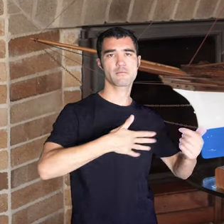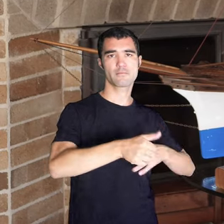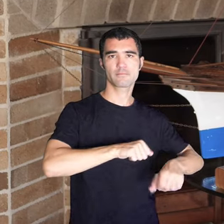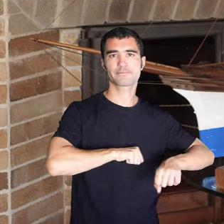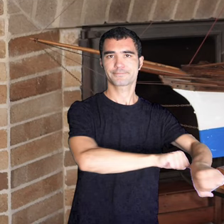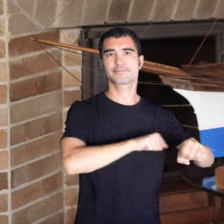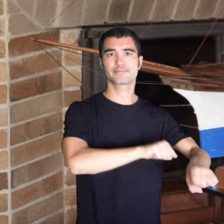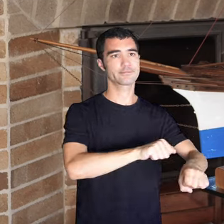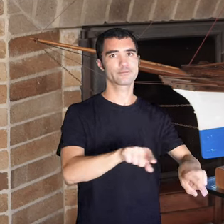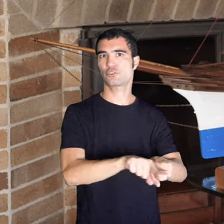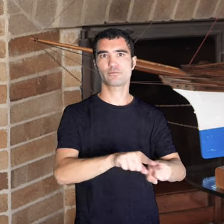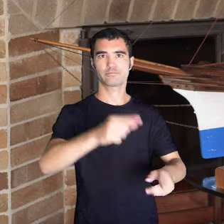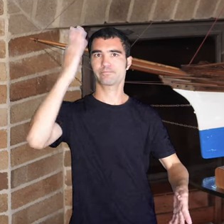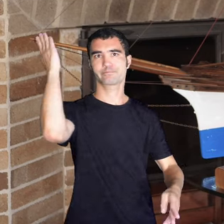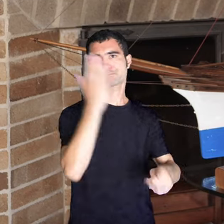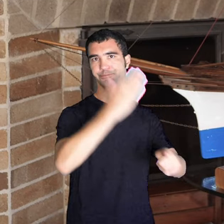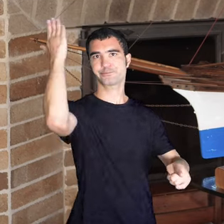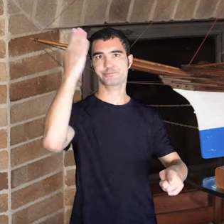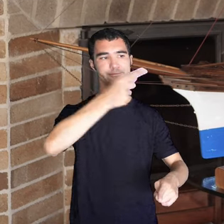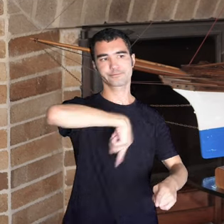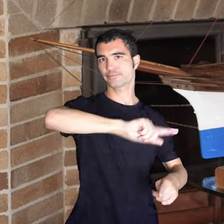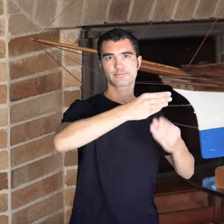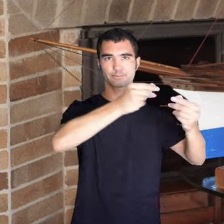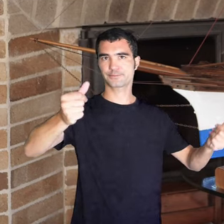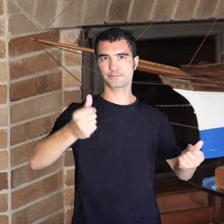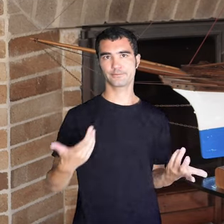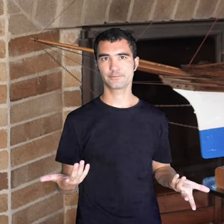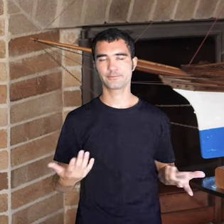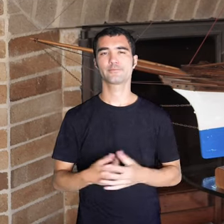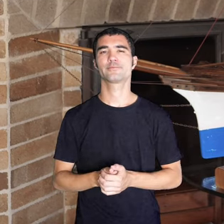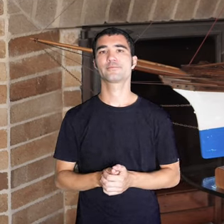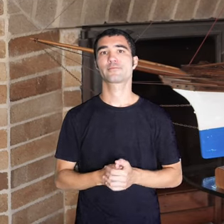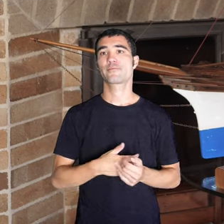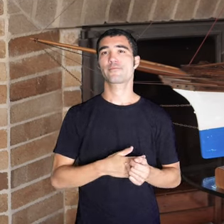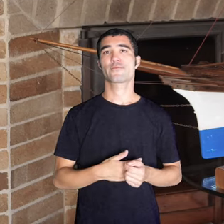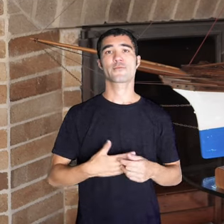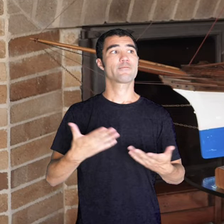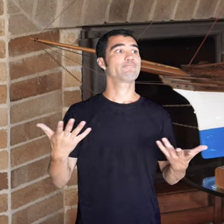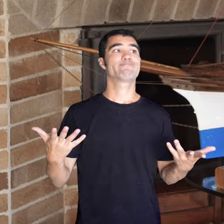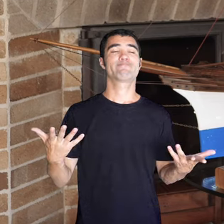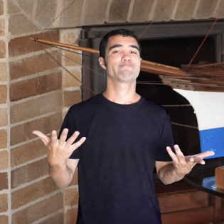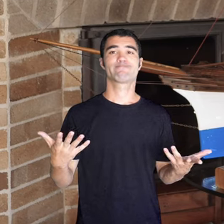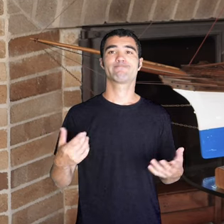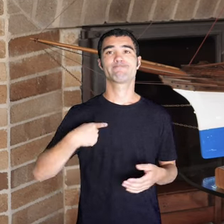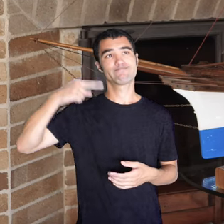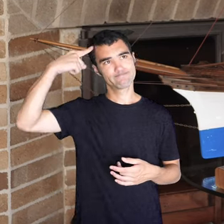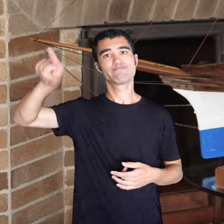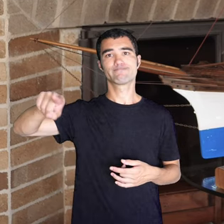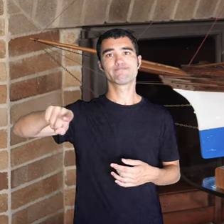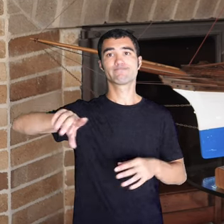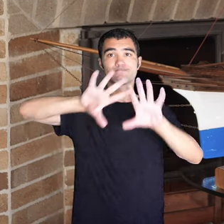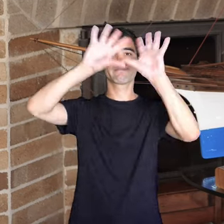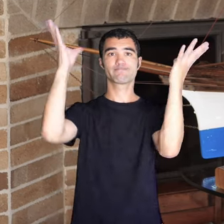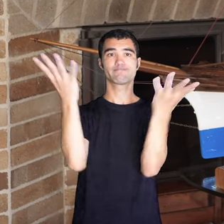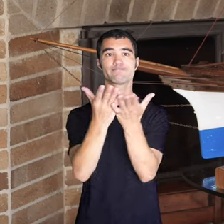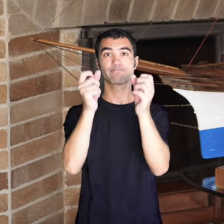se pot dir que és la mort de mestre d'aixa. No, jo crec que el món